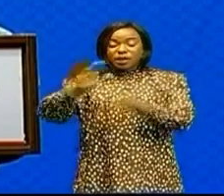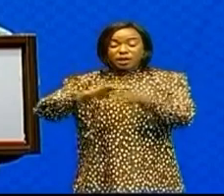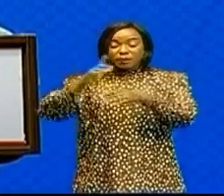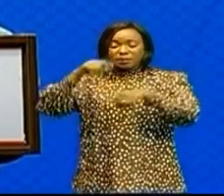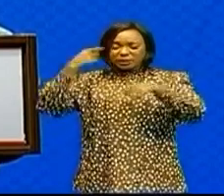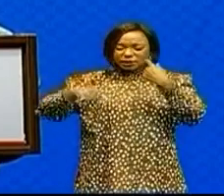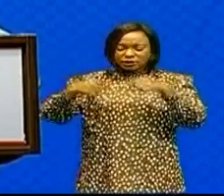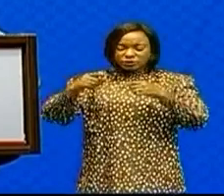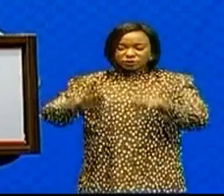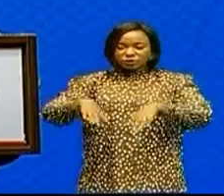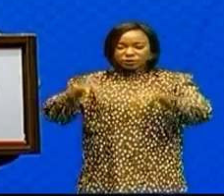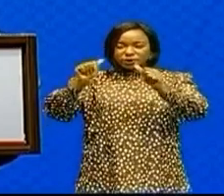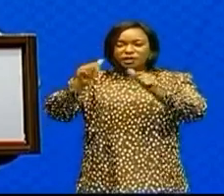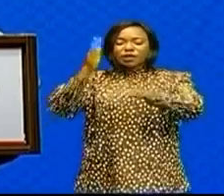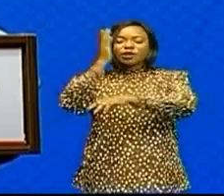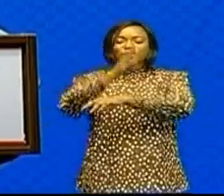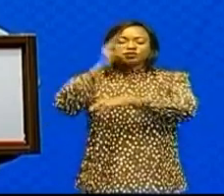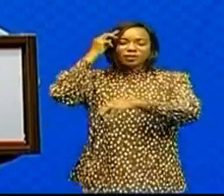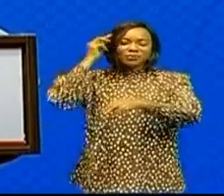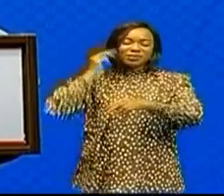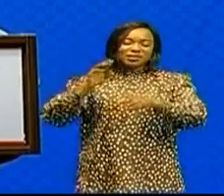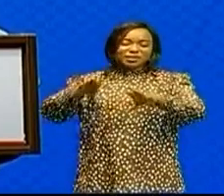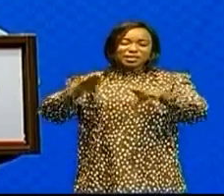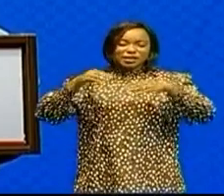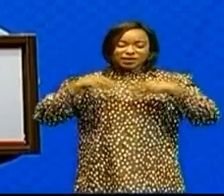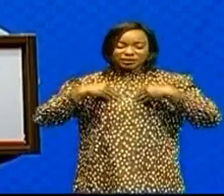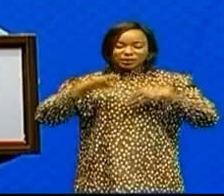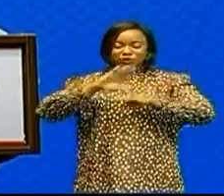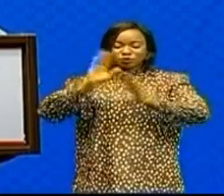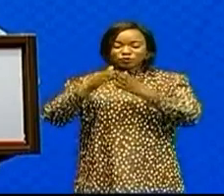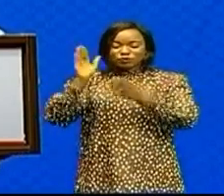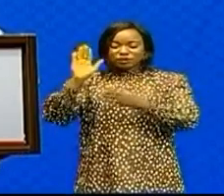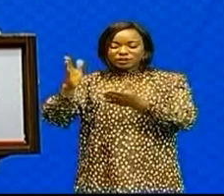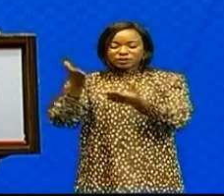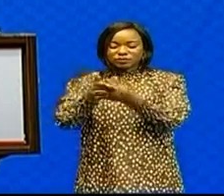délibération, le Conseil a adopté ces dossiers.